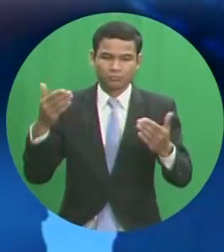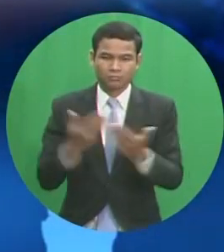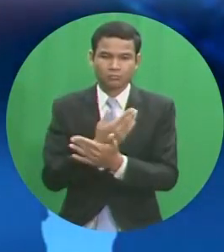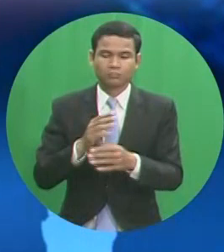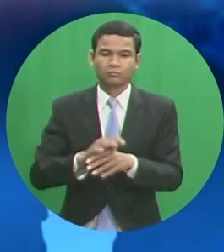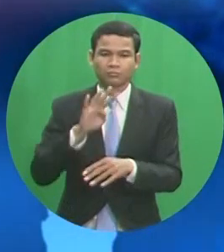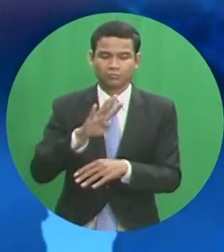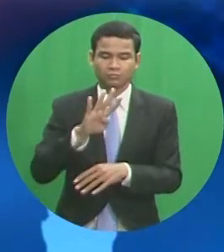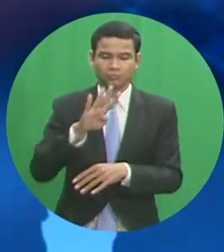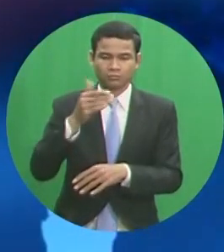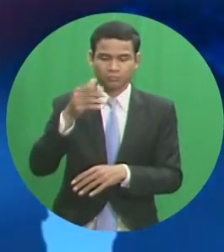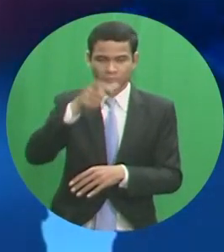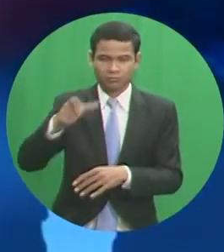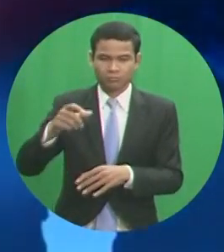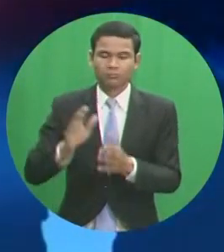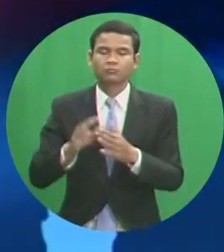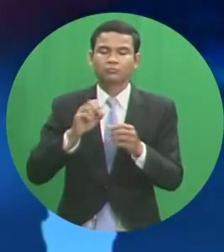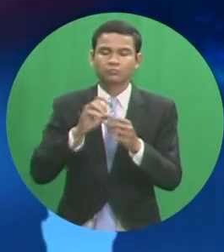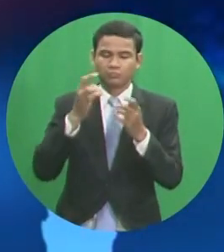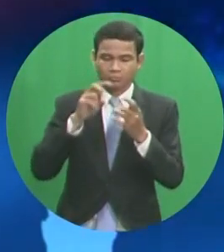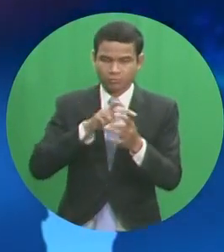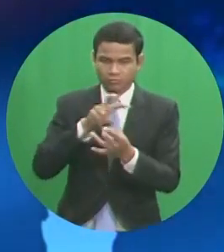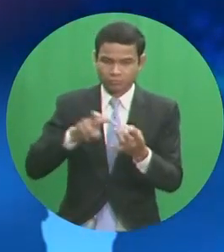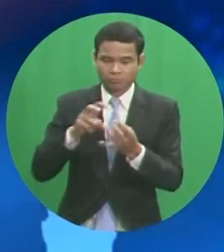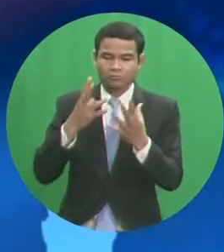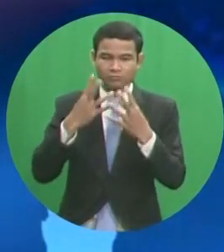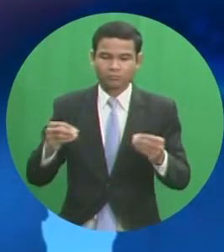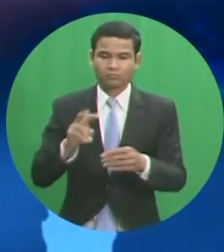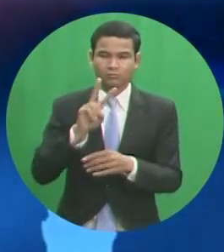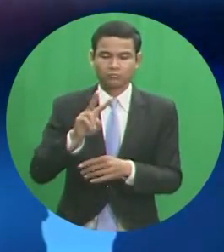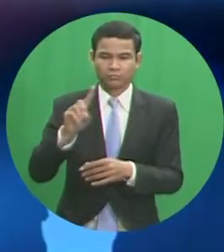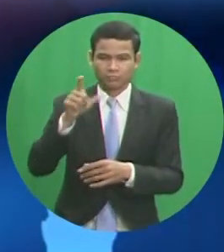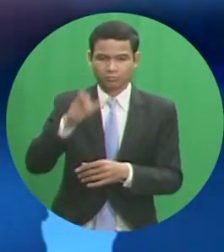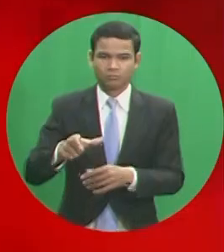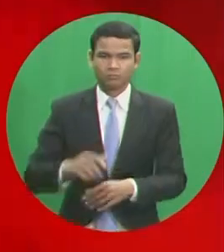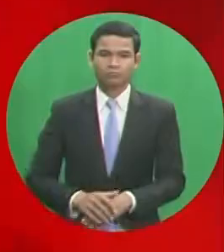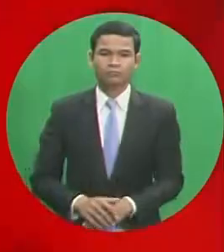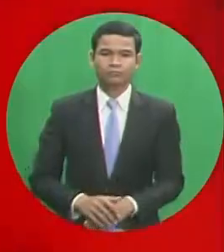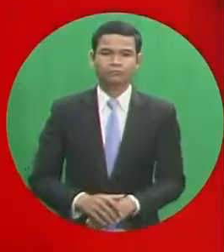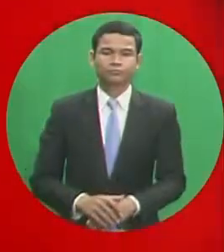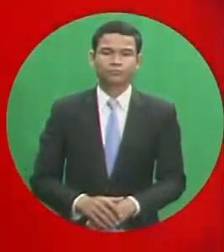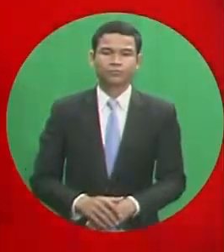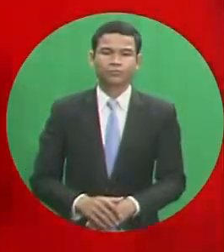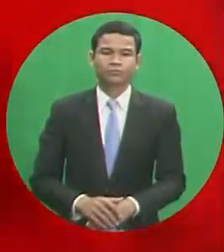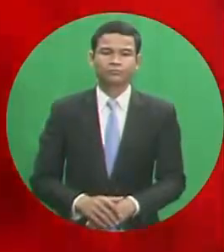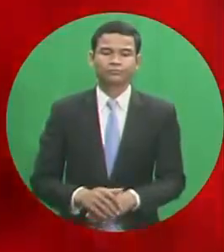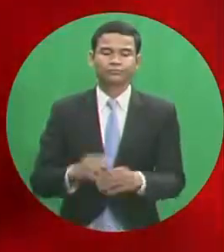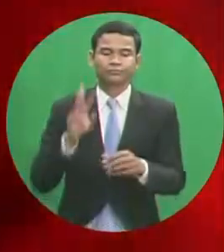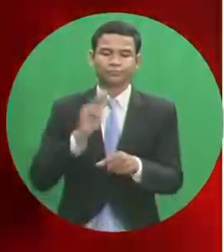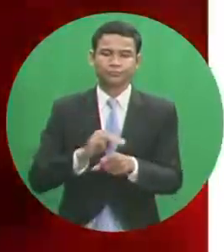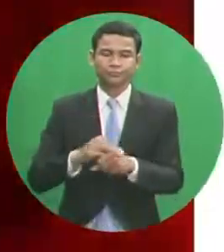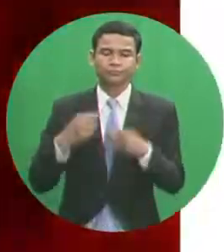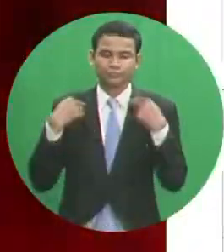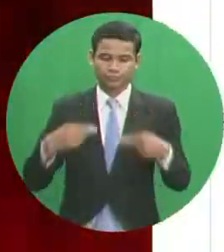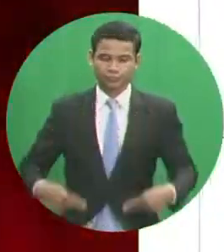រហូត49នាក់និងបានព្យាបាលជាសះស្បើយបានចំនួន21នាក ់ក្រសួងសុខាភិ